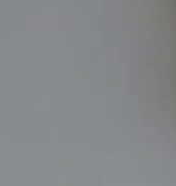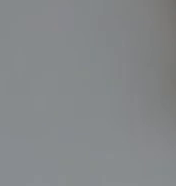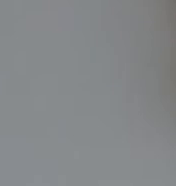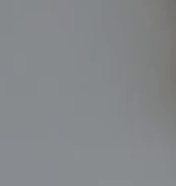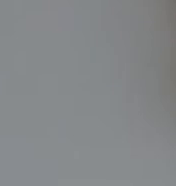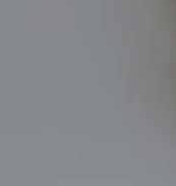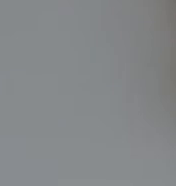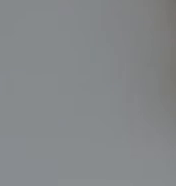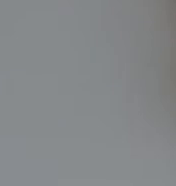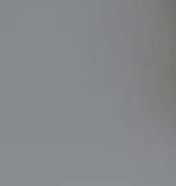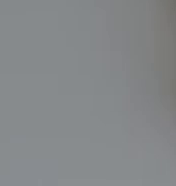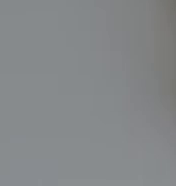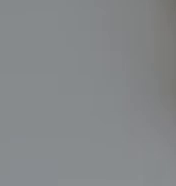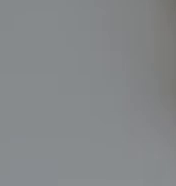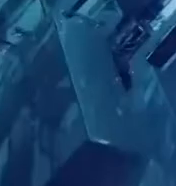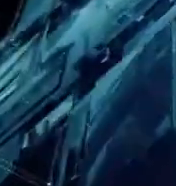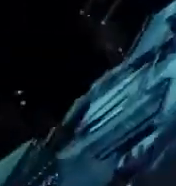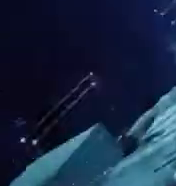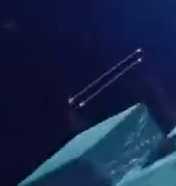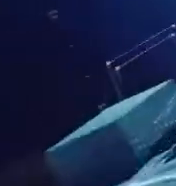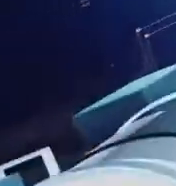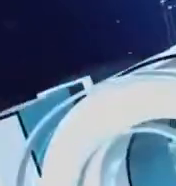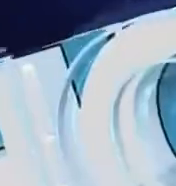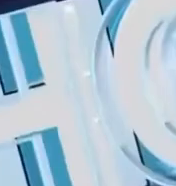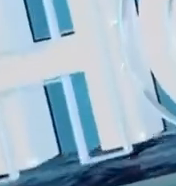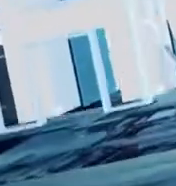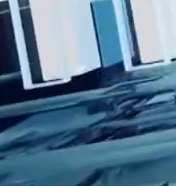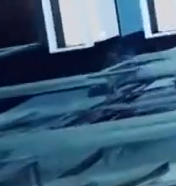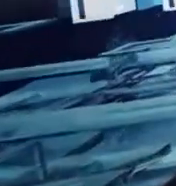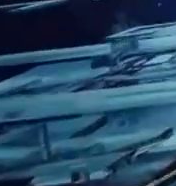Аманжол Жункешев, телеканал ЖТСУ.